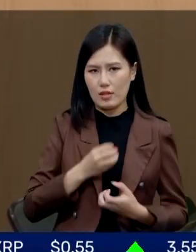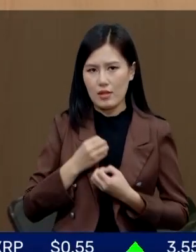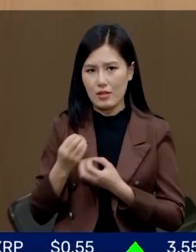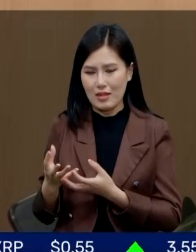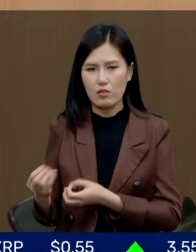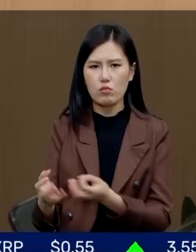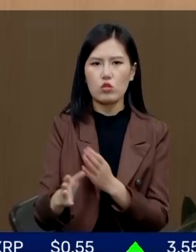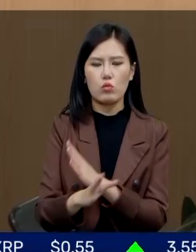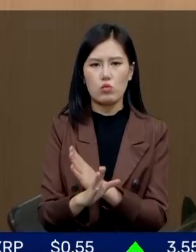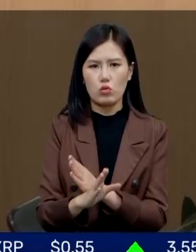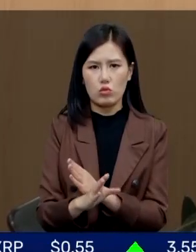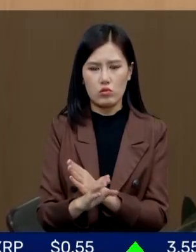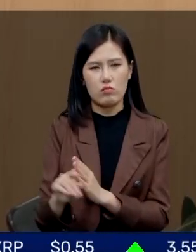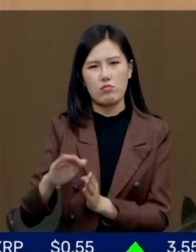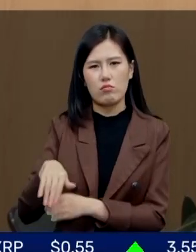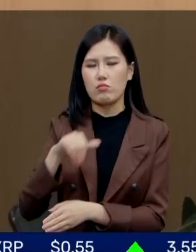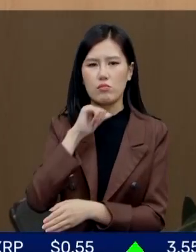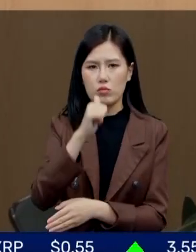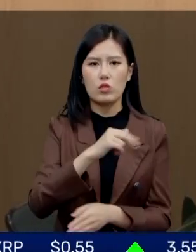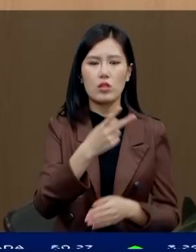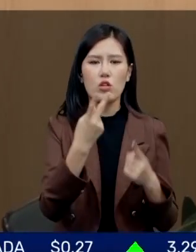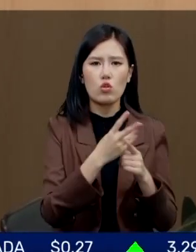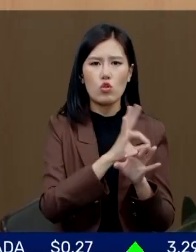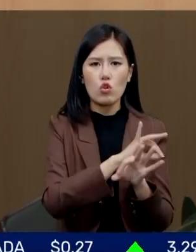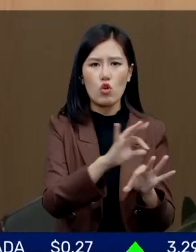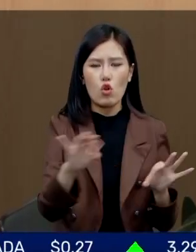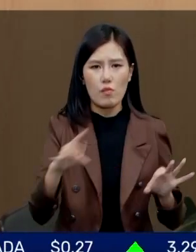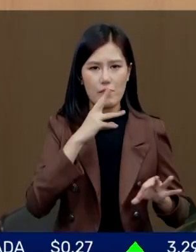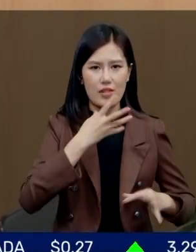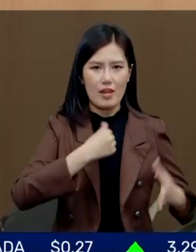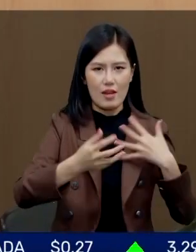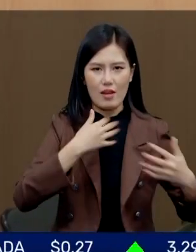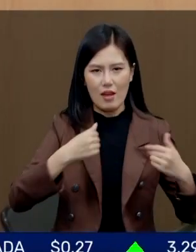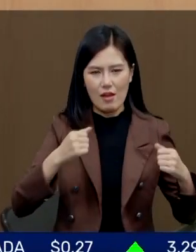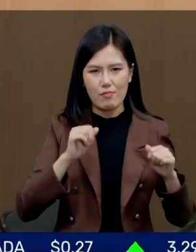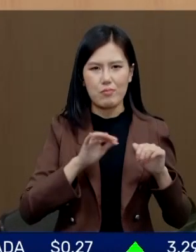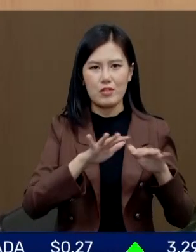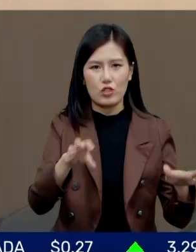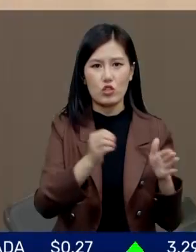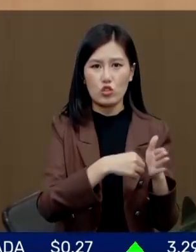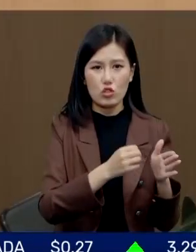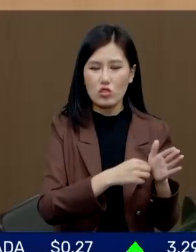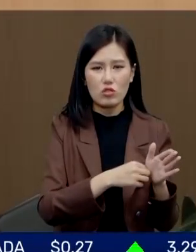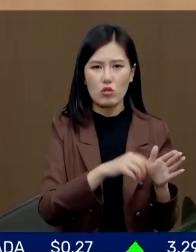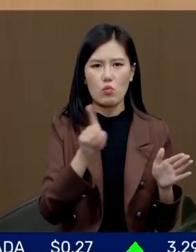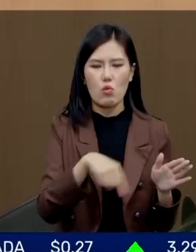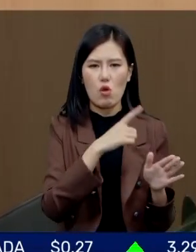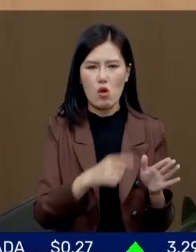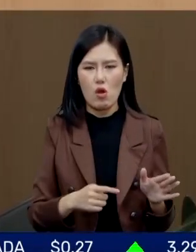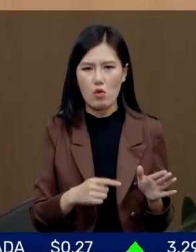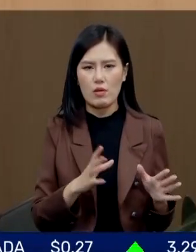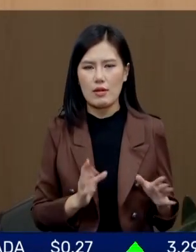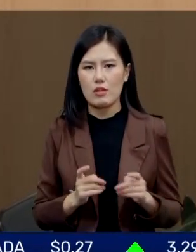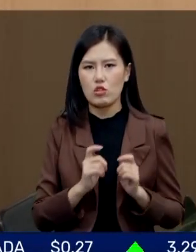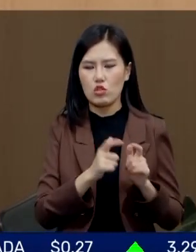а олон талын их сурулж гэдэг дээр олон талын мэдээллийг авах боломжоор өрнө гэдэг бидрийг үргэлж хүмжийдэг олон нийтэд үнэн байдлаа